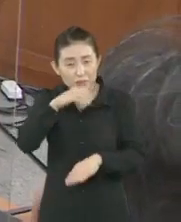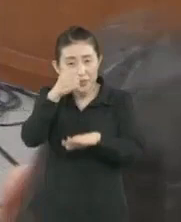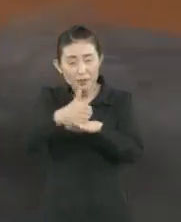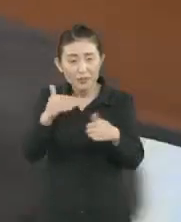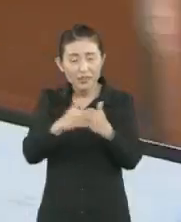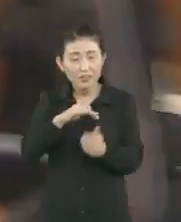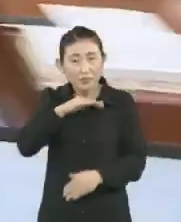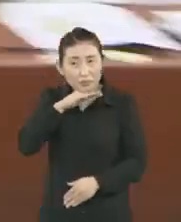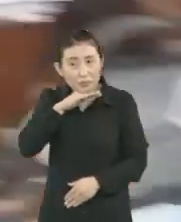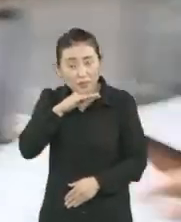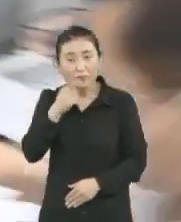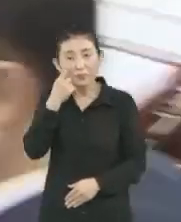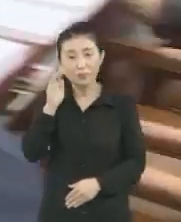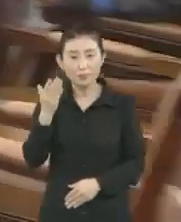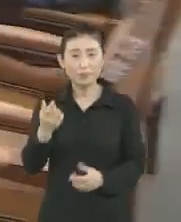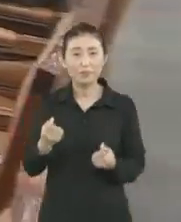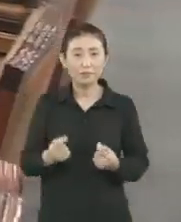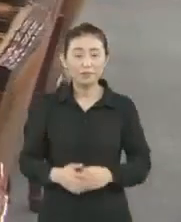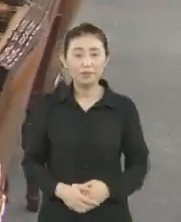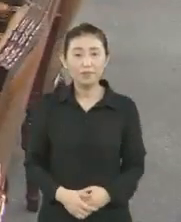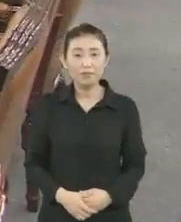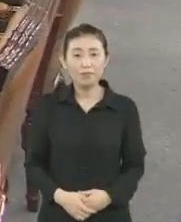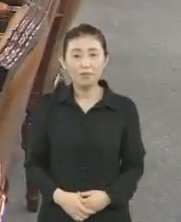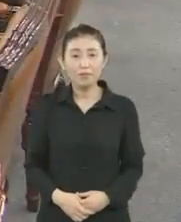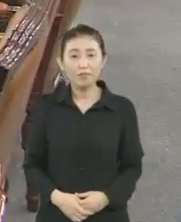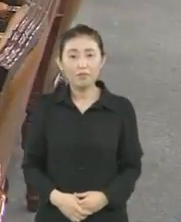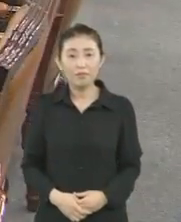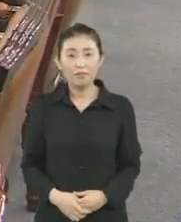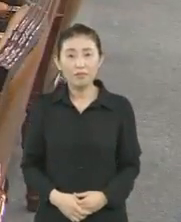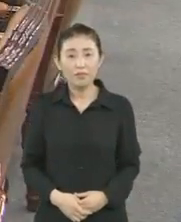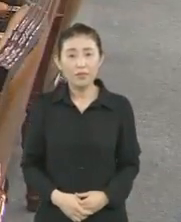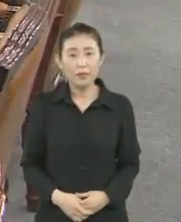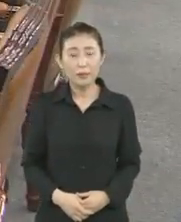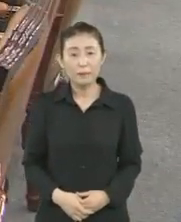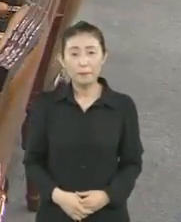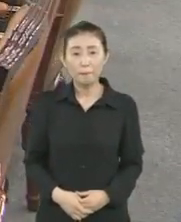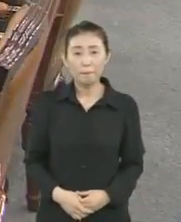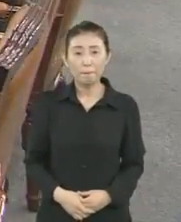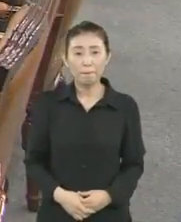지켜봐야 할 상황으로 보입니다. TJB 김성민입니다.